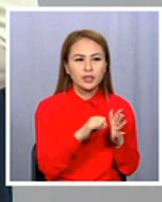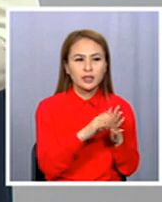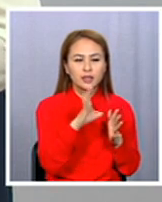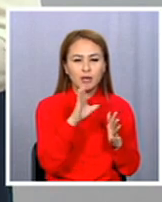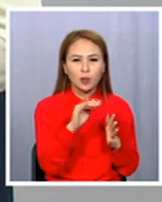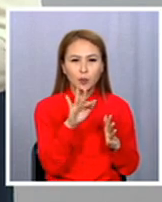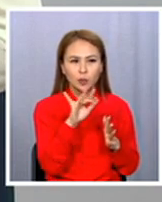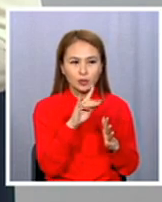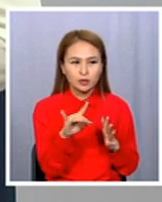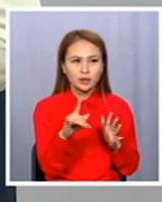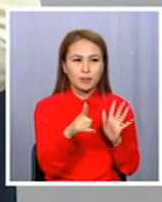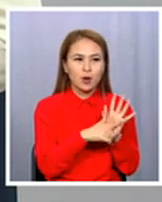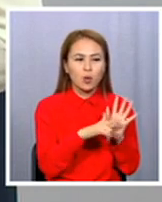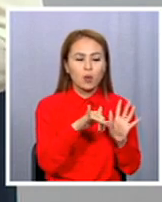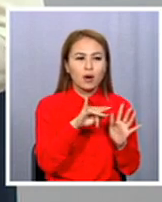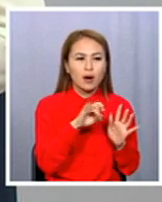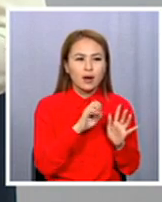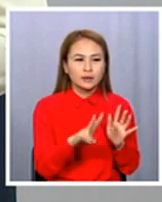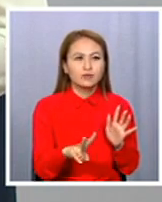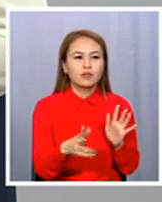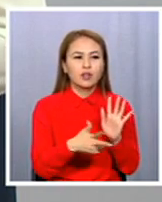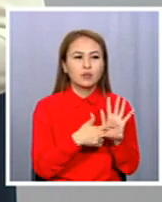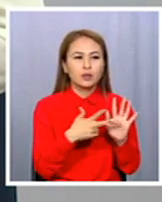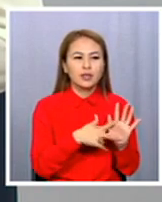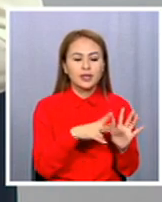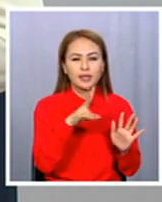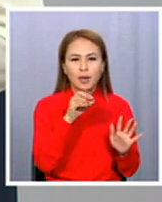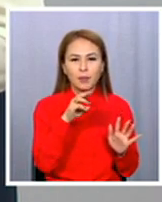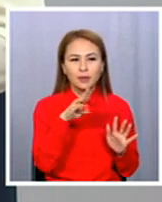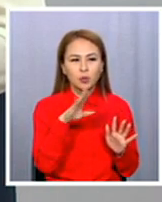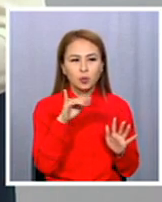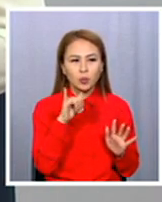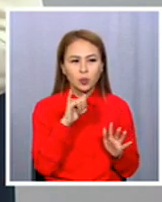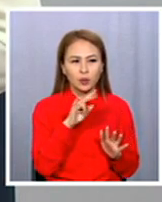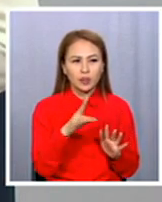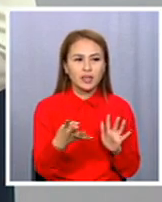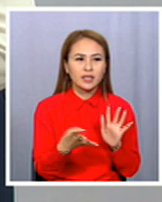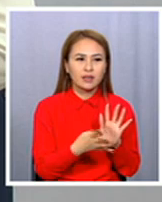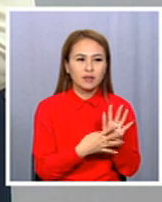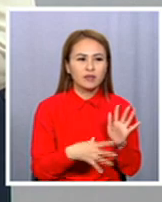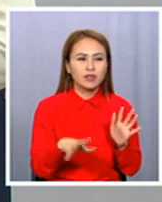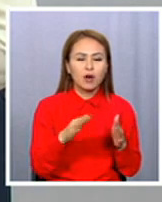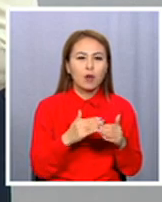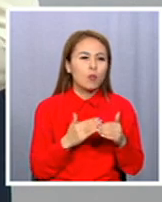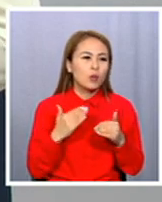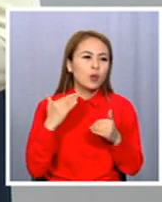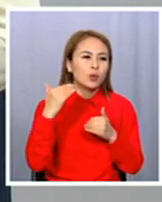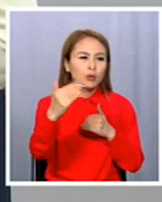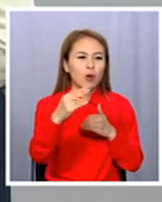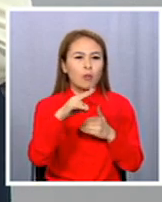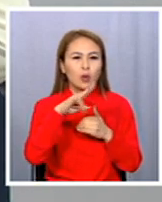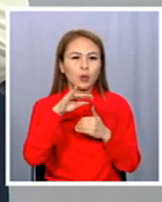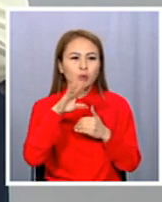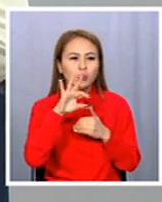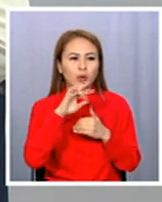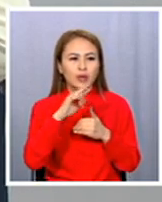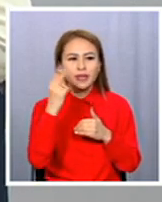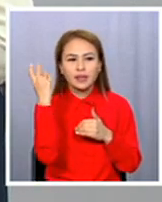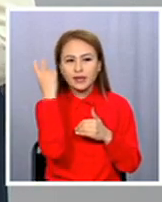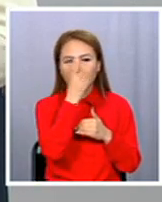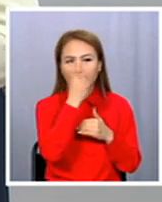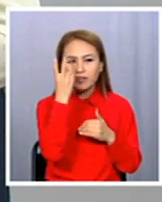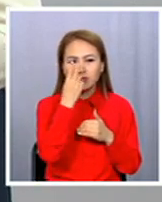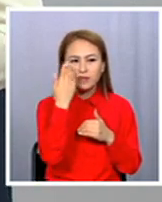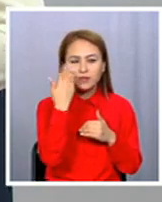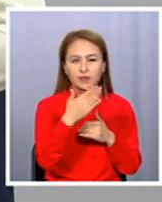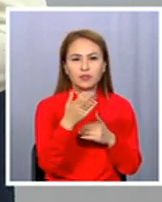– Сатурн, семь – Уран, восьмой – Нептун, девять – дальше всех – Плутон. Кто не видит,